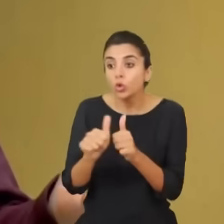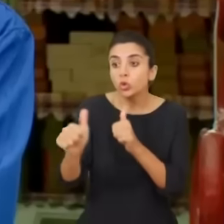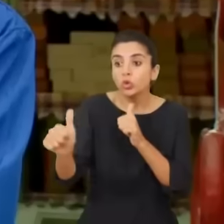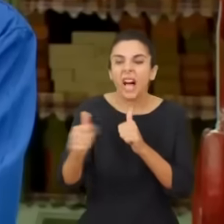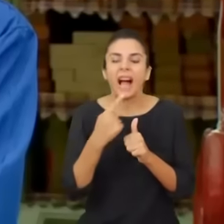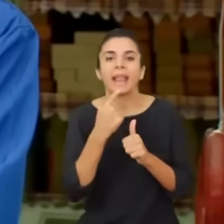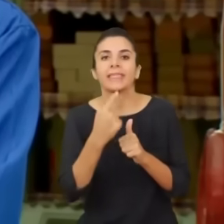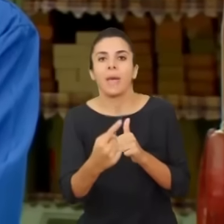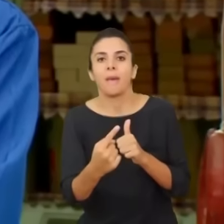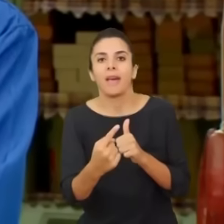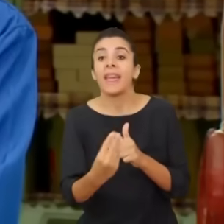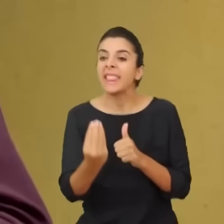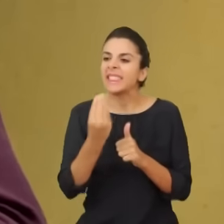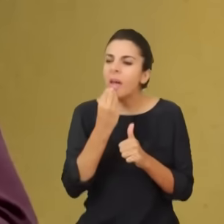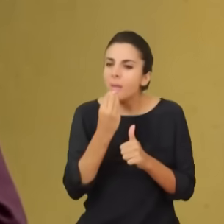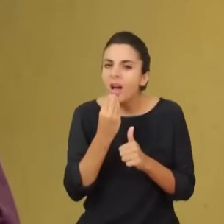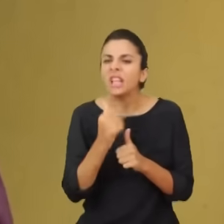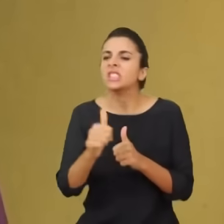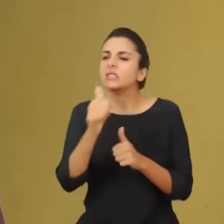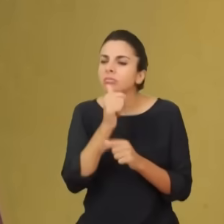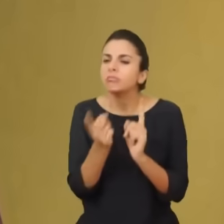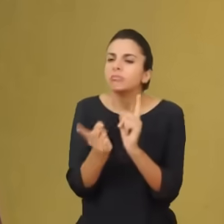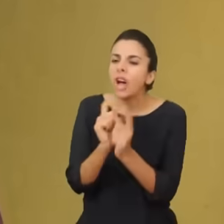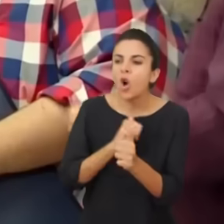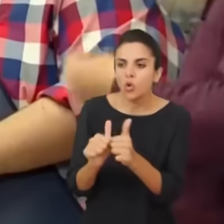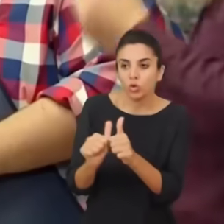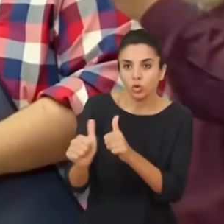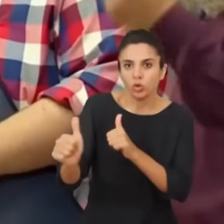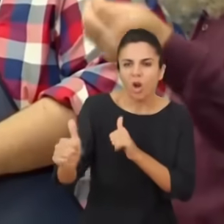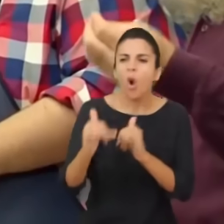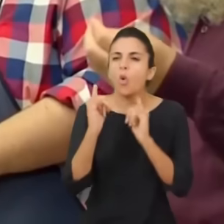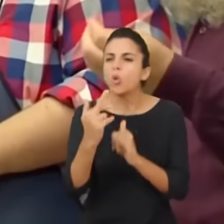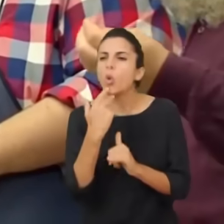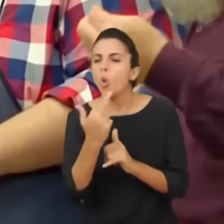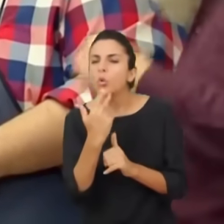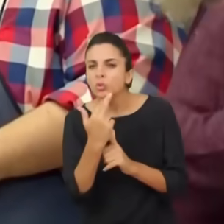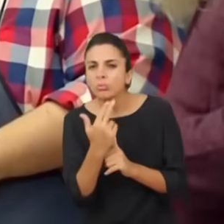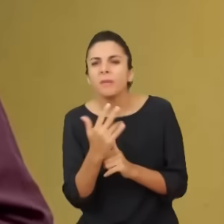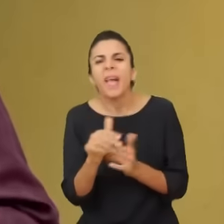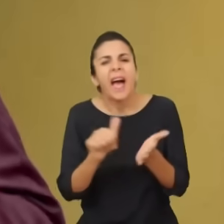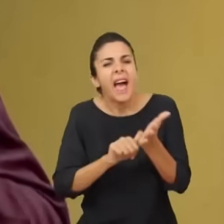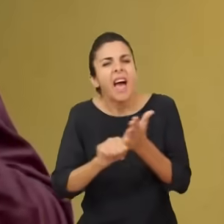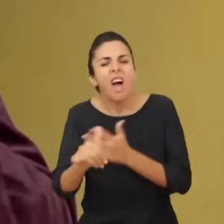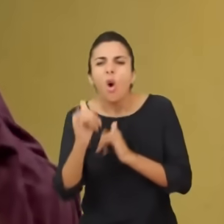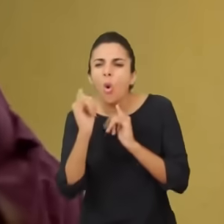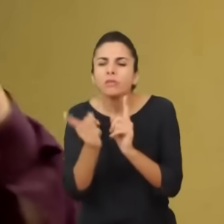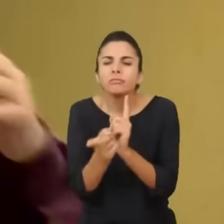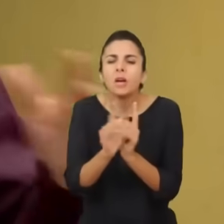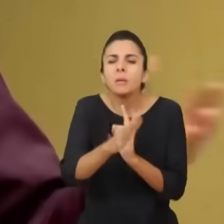demektir. Yemekten, içmekten uzaklaşmak, kötü sözden, her türlü